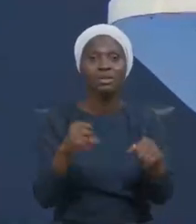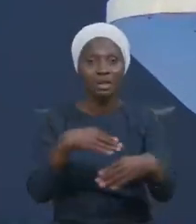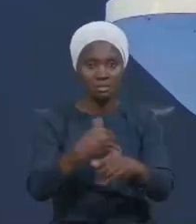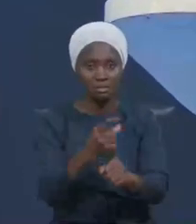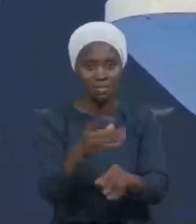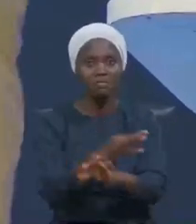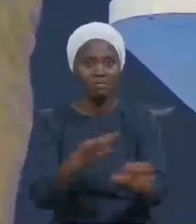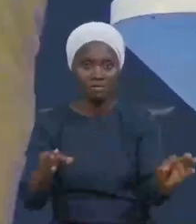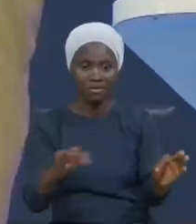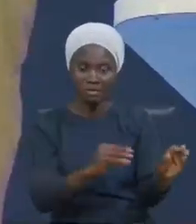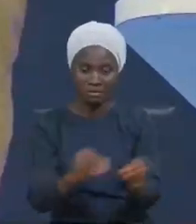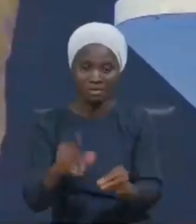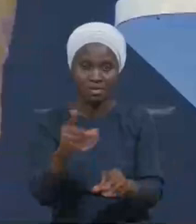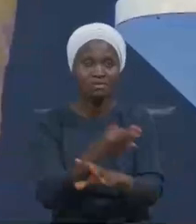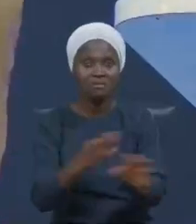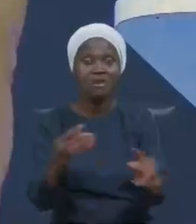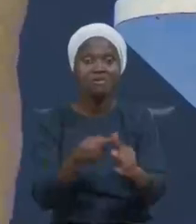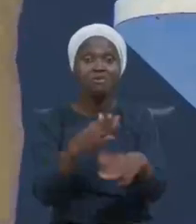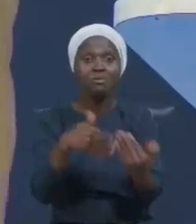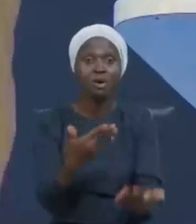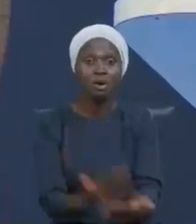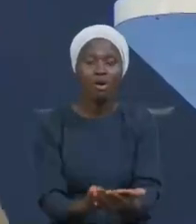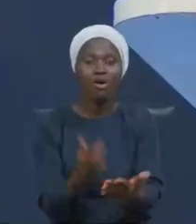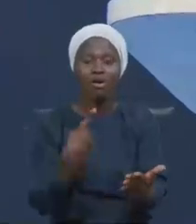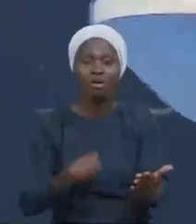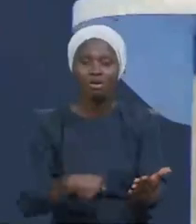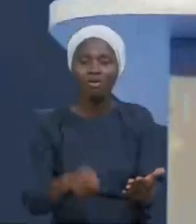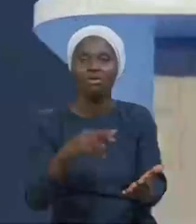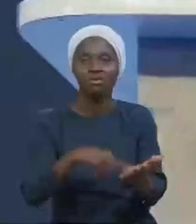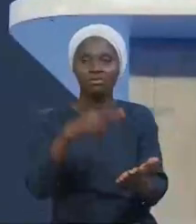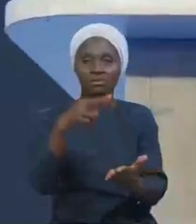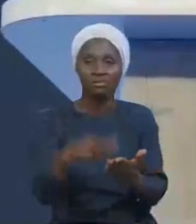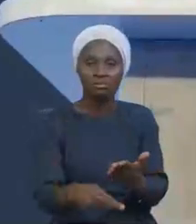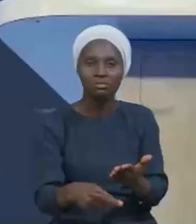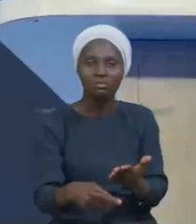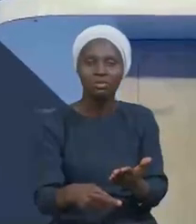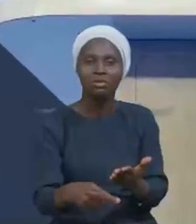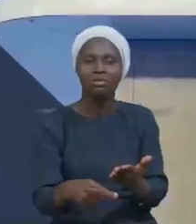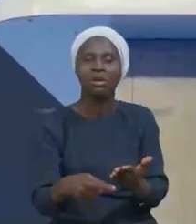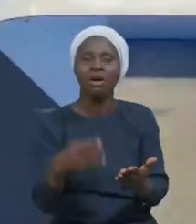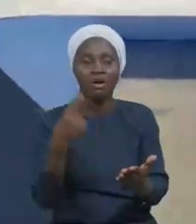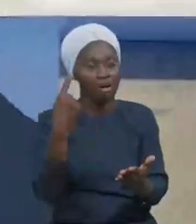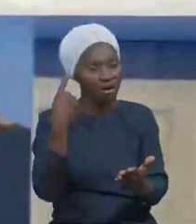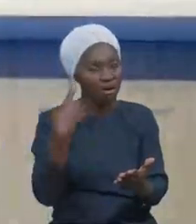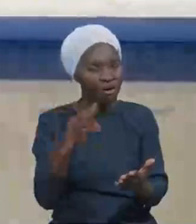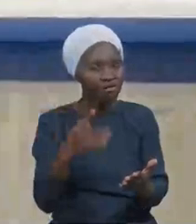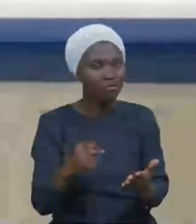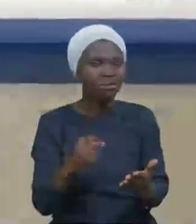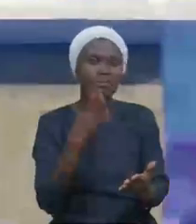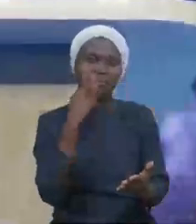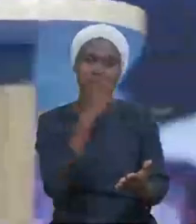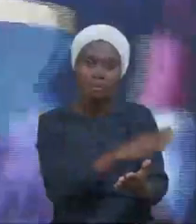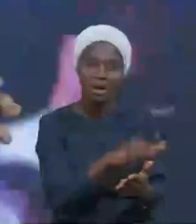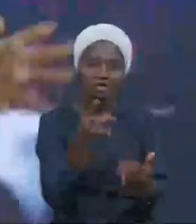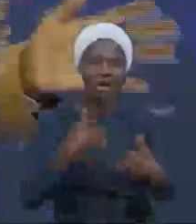t'affranchir de toutes les conséquences, de toutes les mauvaises choses que tu as faites par le passé, libre